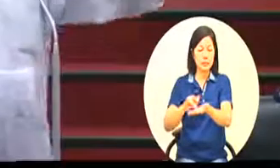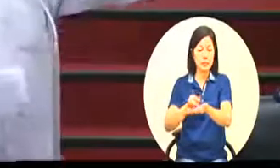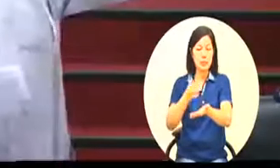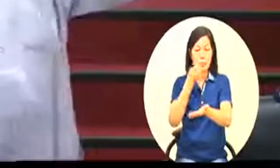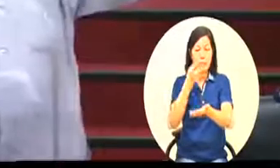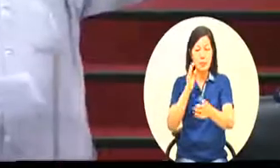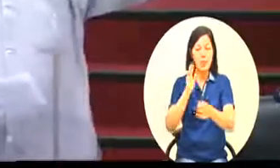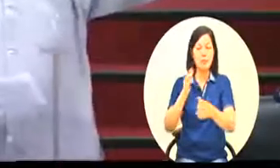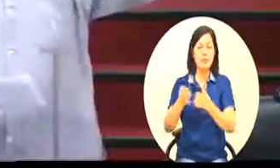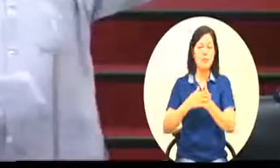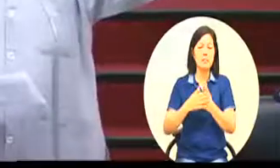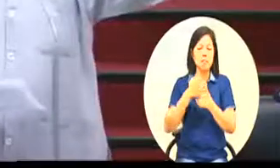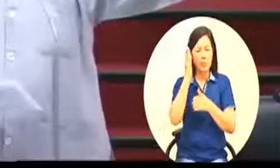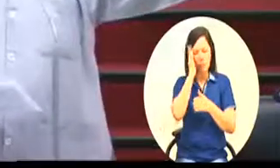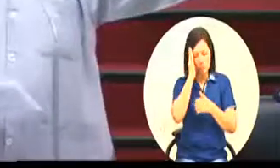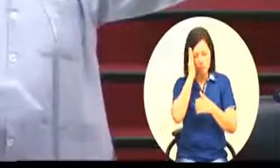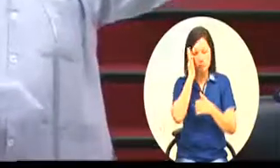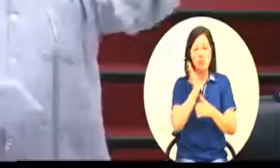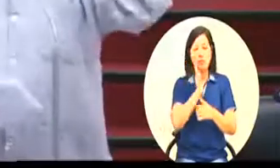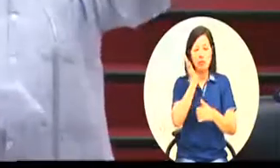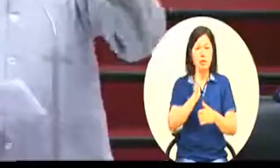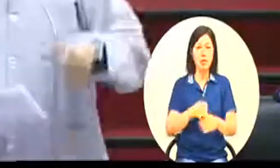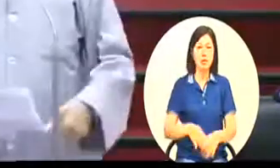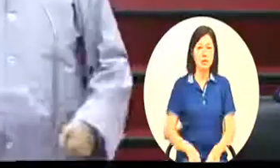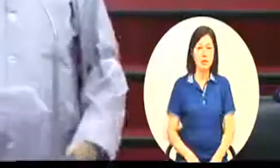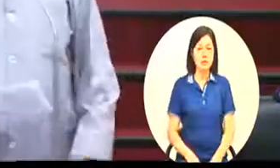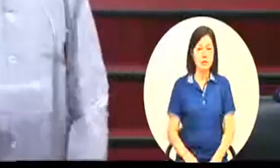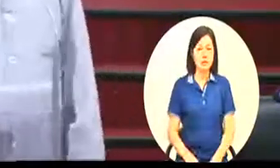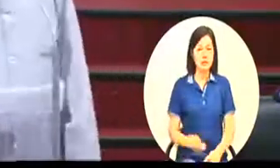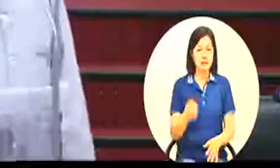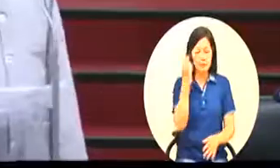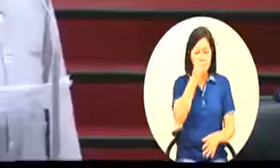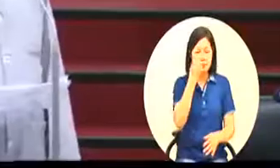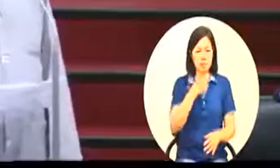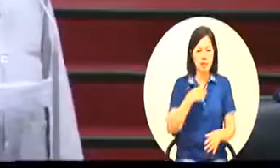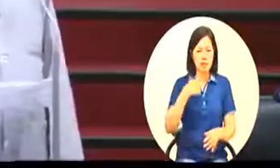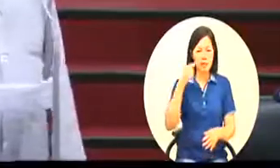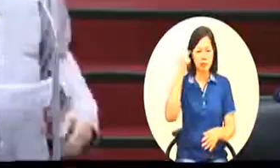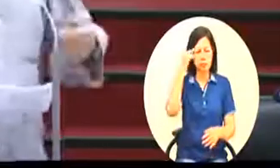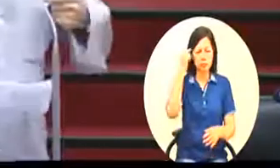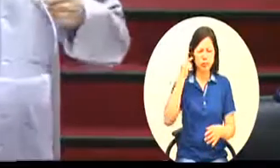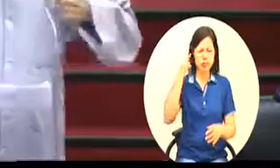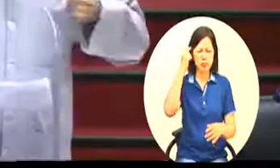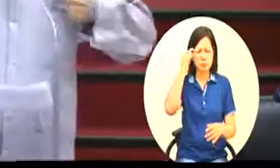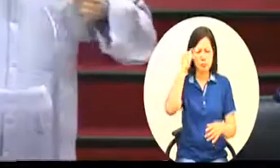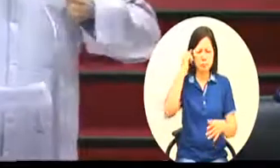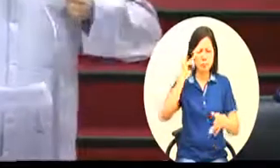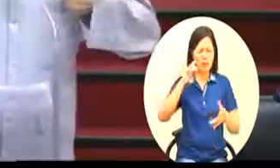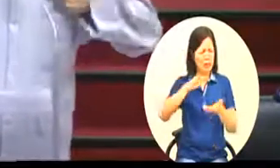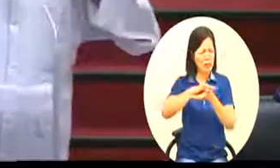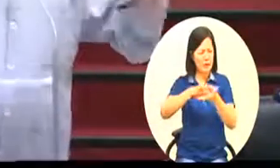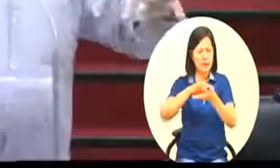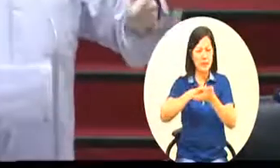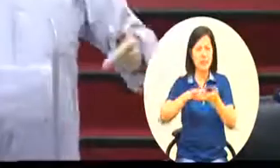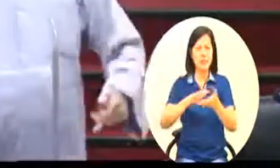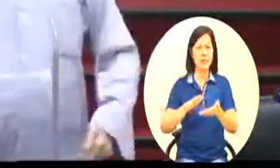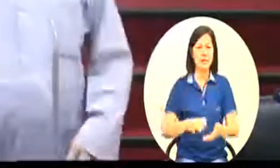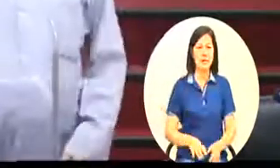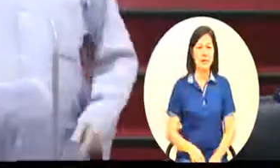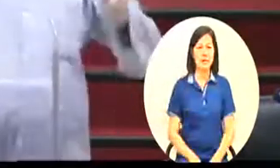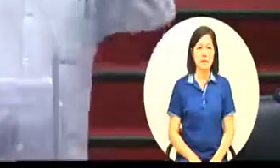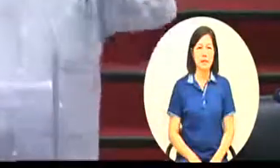迄个咱的主治医师检查，讲我精神错乱啊嘛，讲我已经人